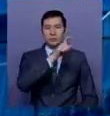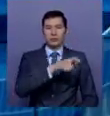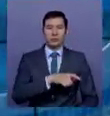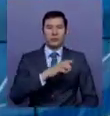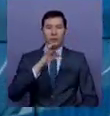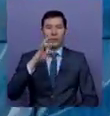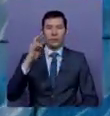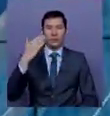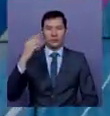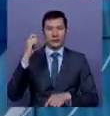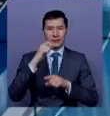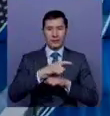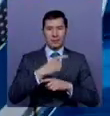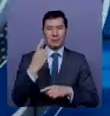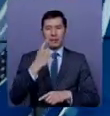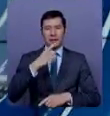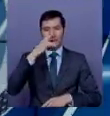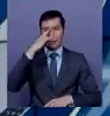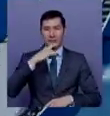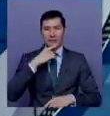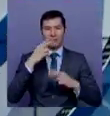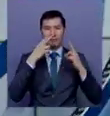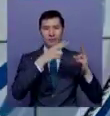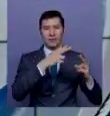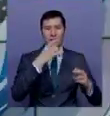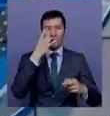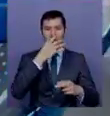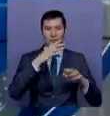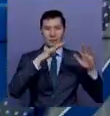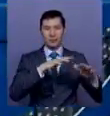Біріккен ұлттар ұйымының тұңғыш халықаралық еріктісі дәрігер Телжан Жүнісбеков ағамыз болатын.